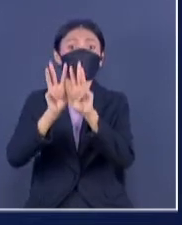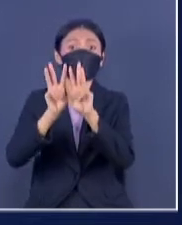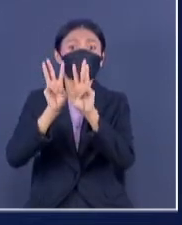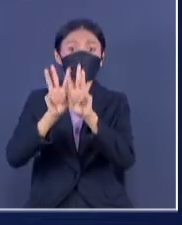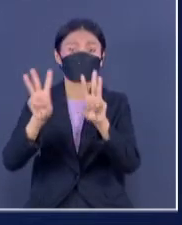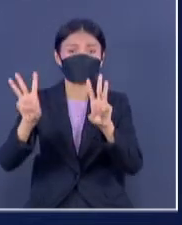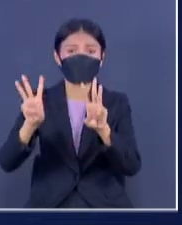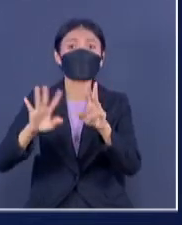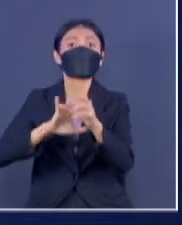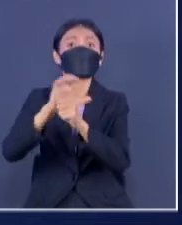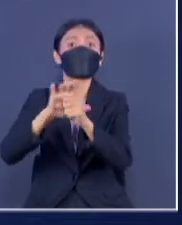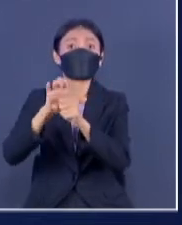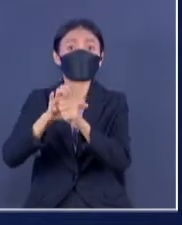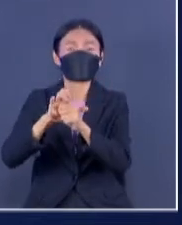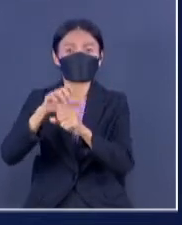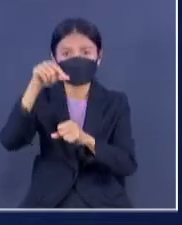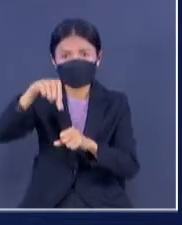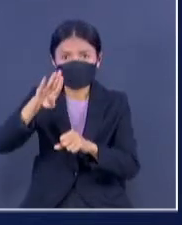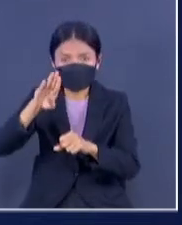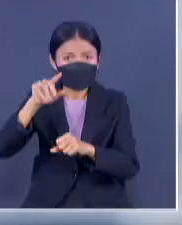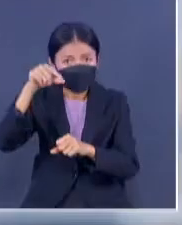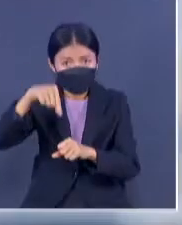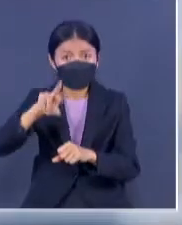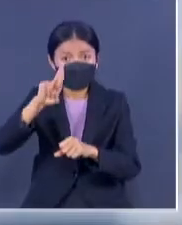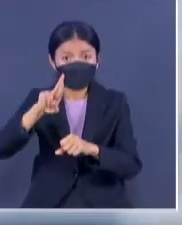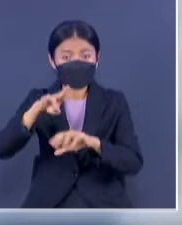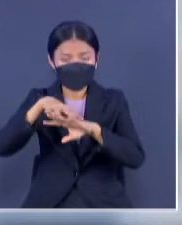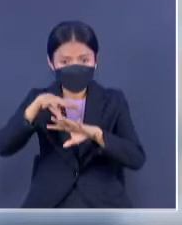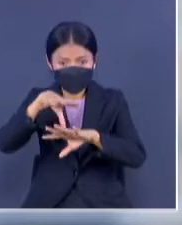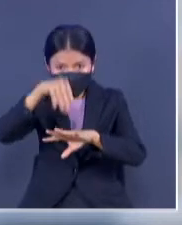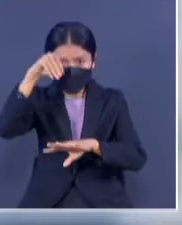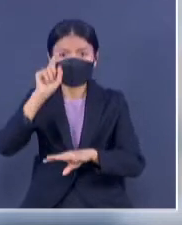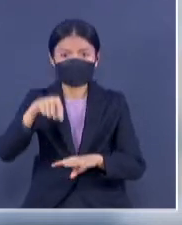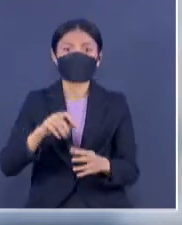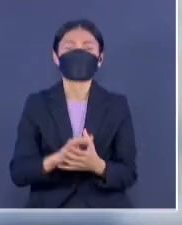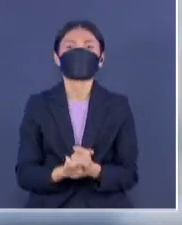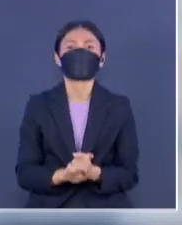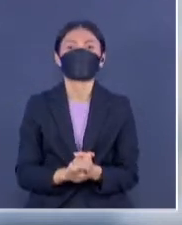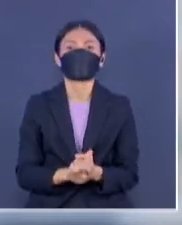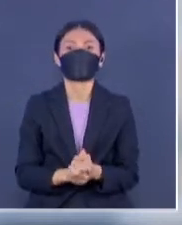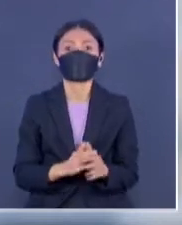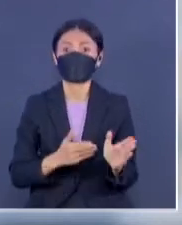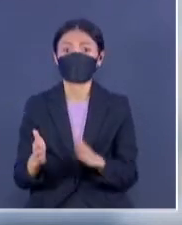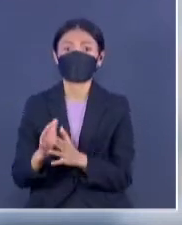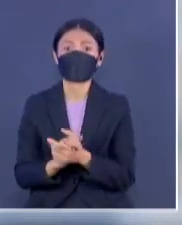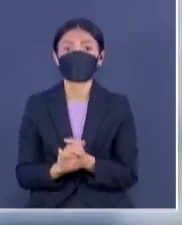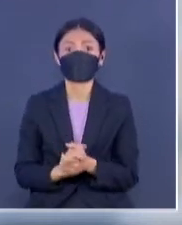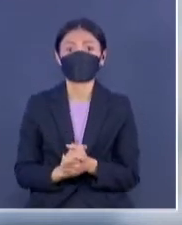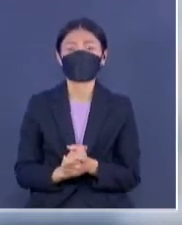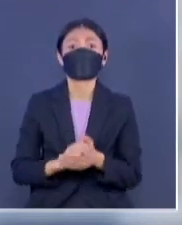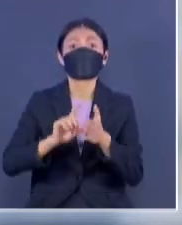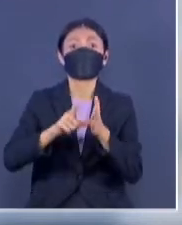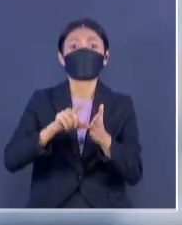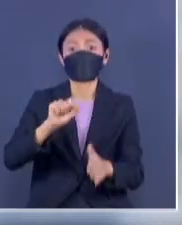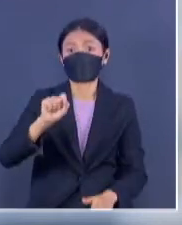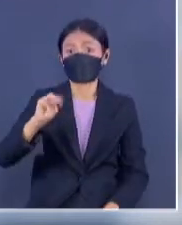www.covid19.in.th เพื่อรับ QR code ทางฝากฝั่งของพลเอกณัฐพลนาคพาณิชย์เลขาธิการสภาความมั่นคงแห่งชาติหรือว่าสมช.ย้ำค่ะ